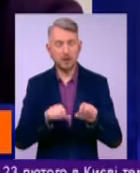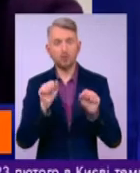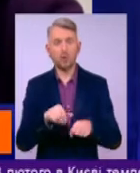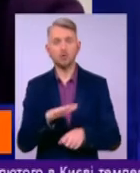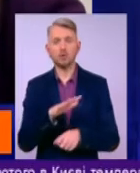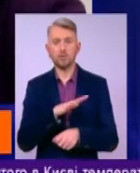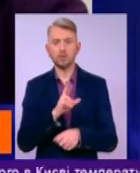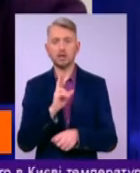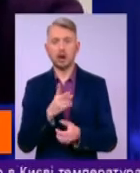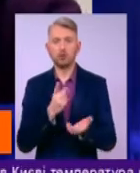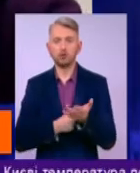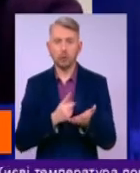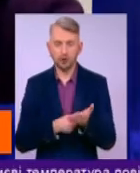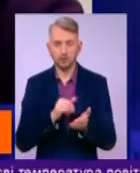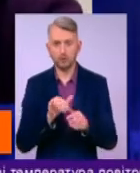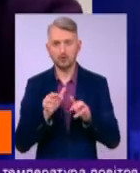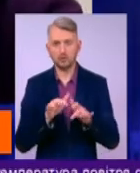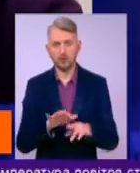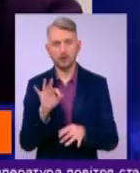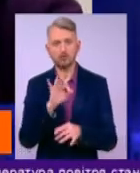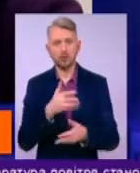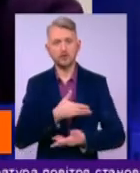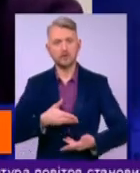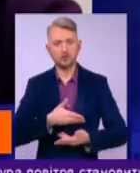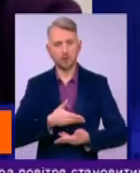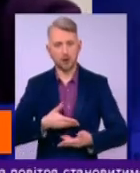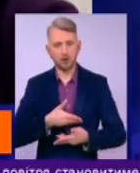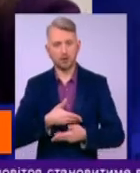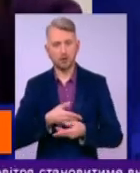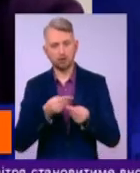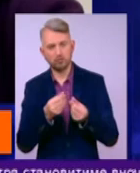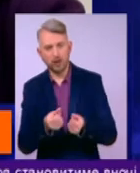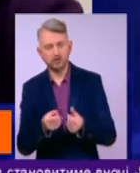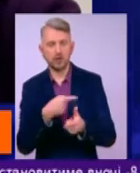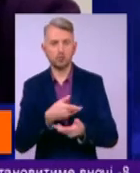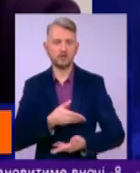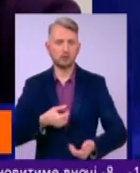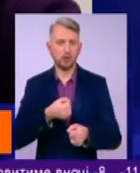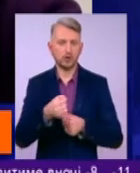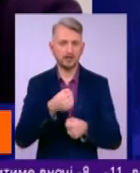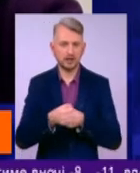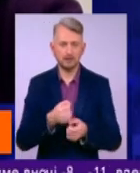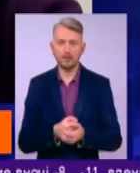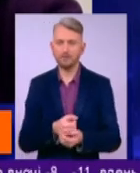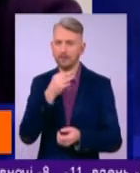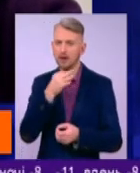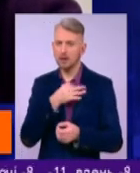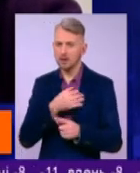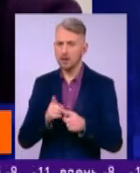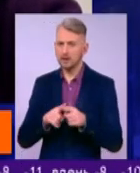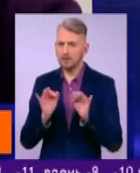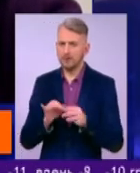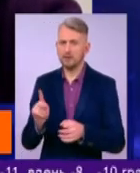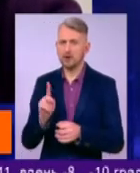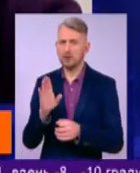бути як доказ у справі щодо сексуального розбещення або ж сексуального насильства. Скажіть, будь ласка, це правда, що